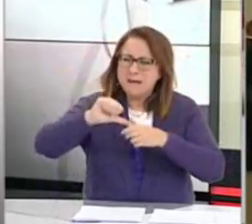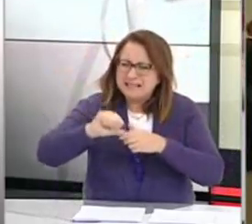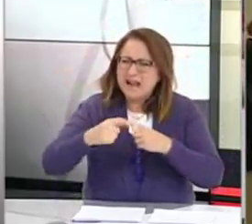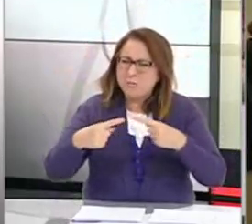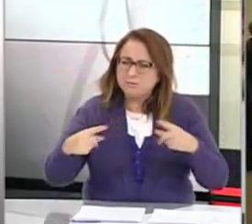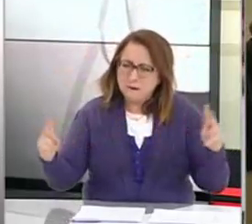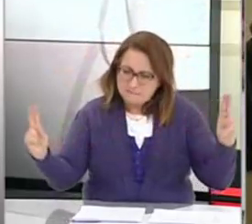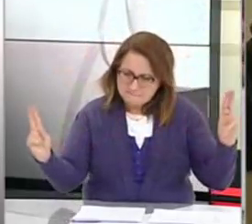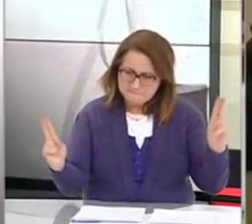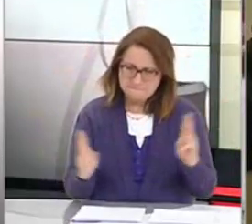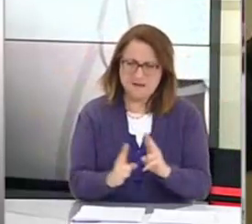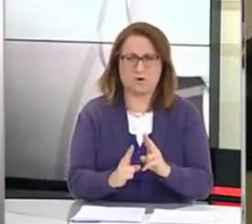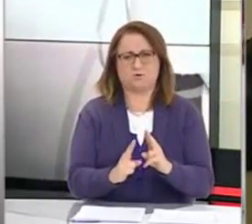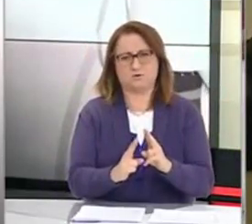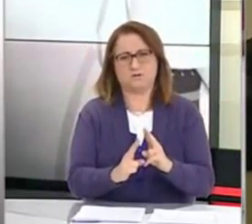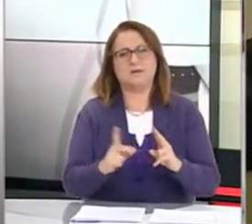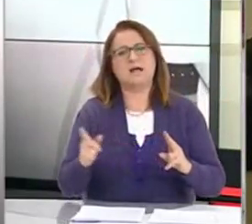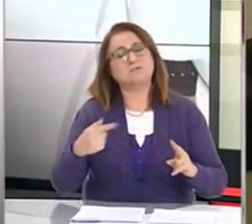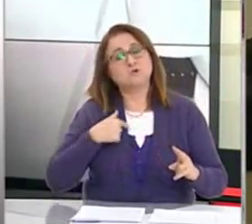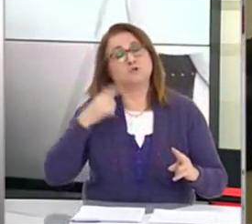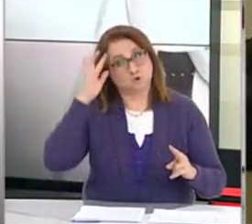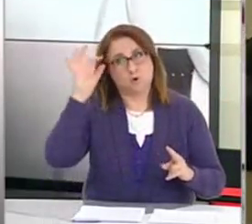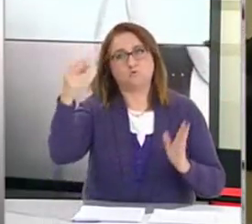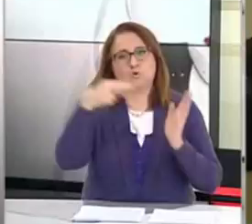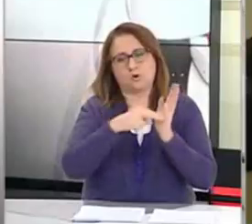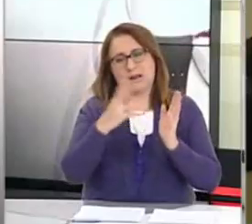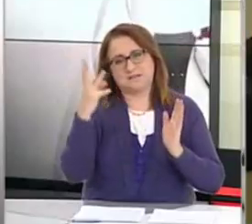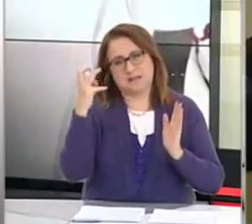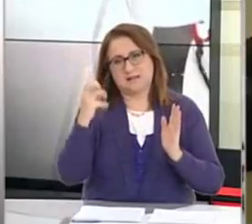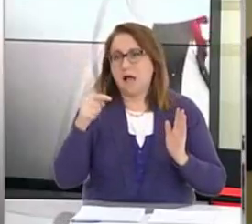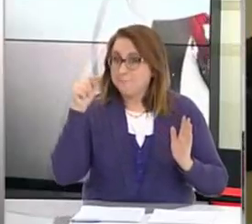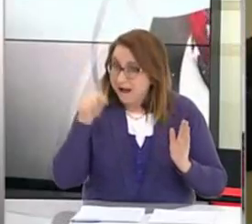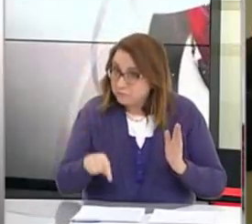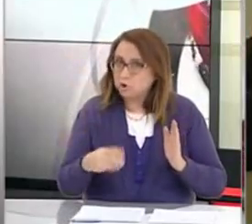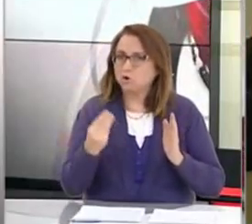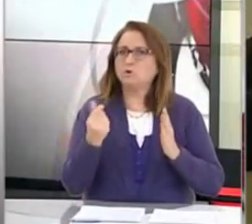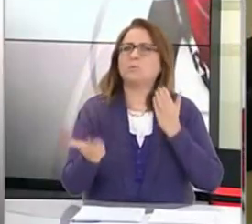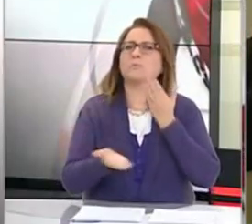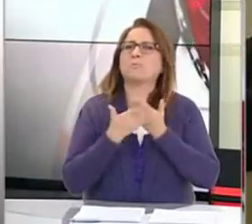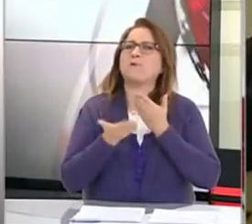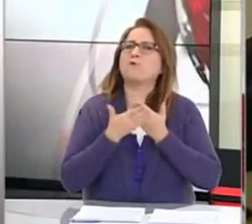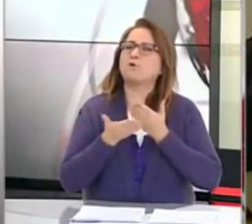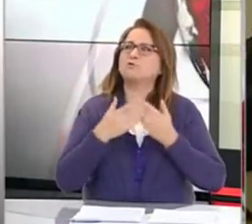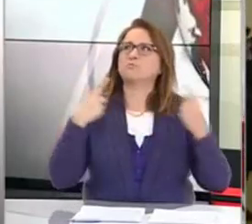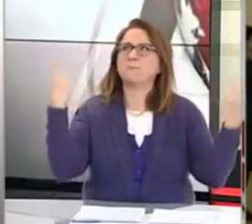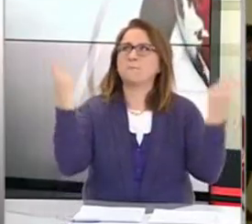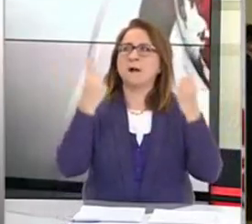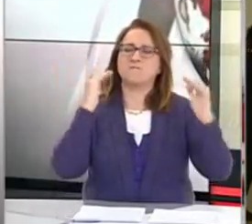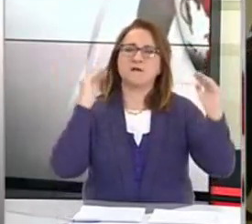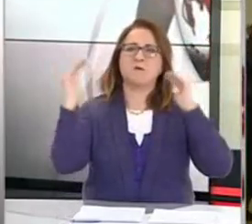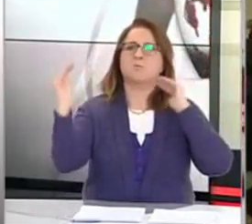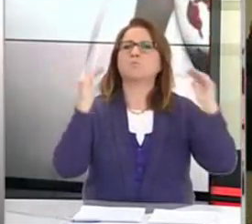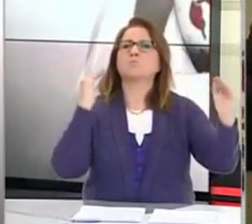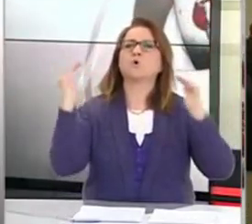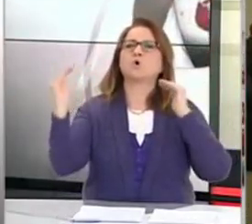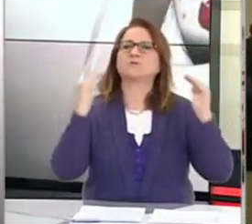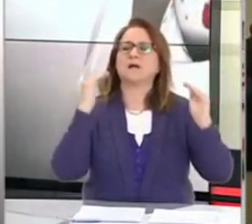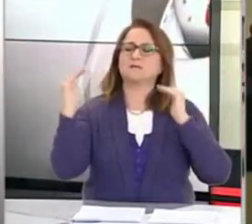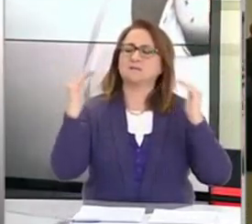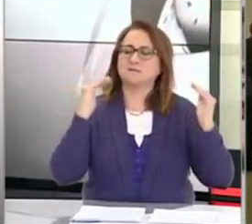στο πλαίσιο που της αναλογεί στην μεγάλη προσπάθεια για να σταματήσουμε το φαινόμενο της κλιματικής αλλαγής,